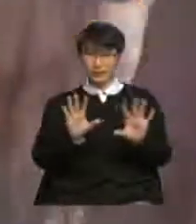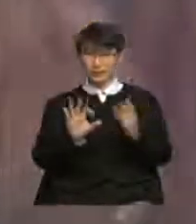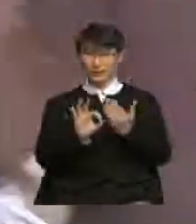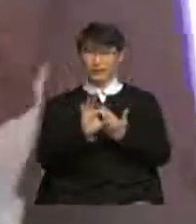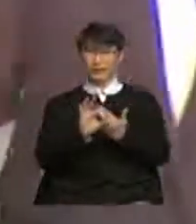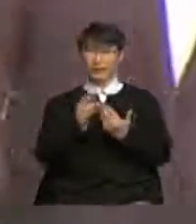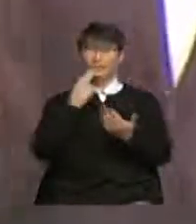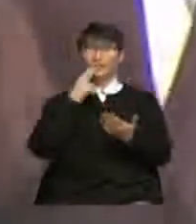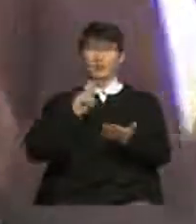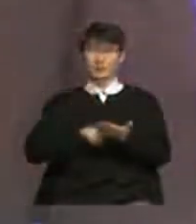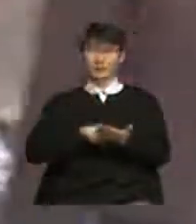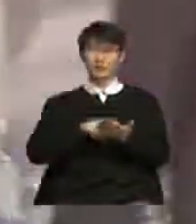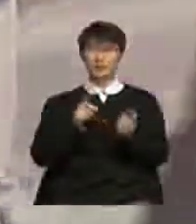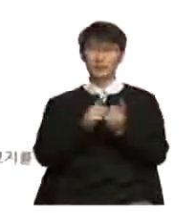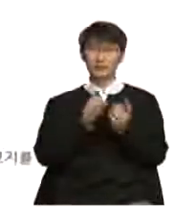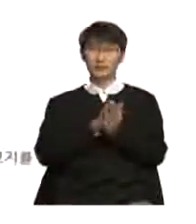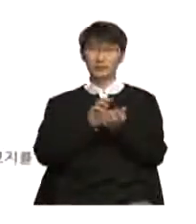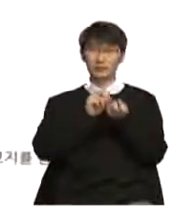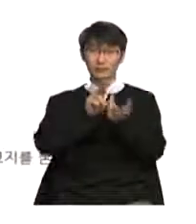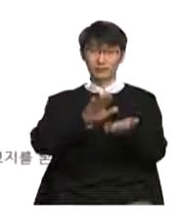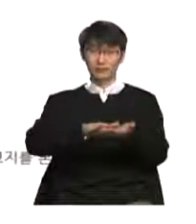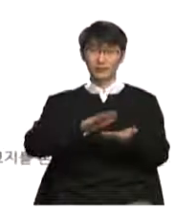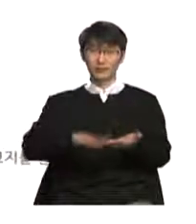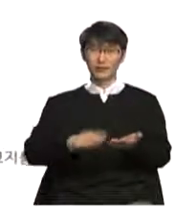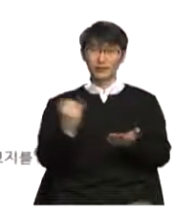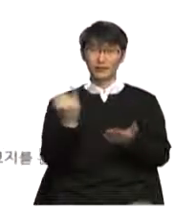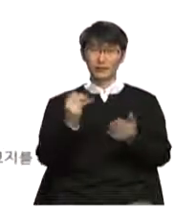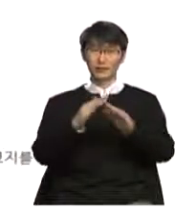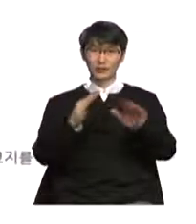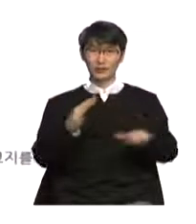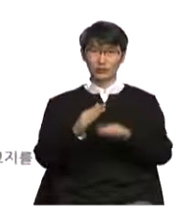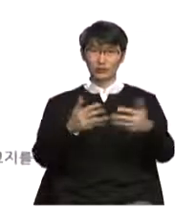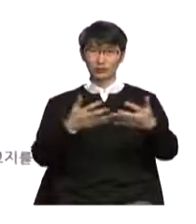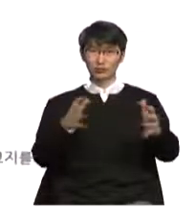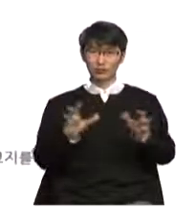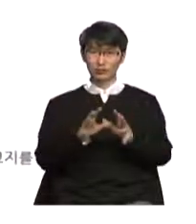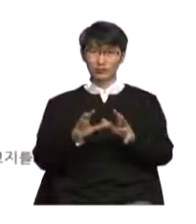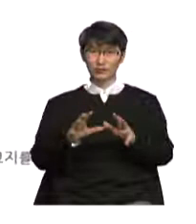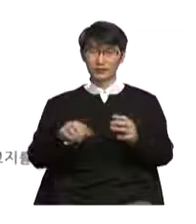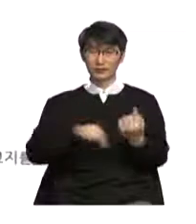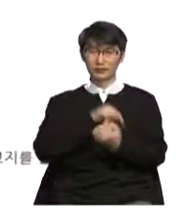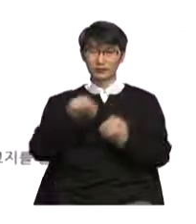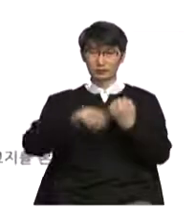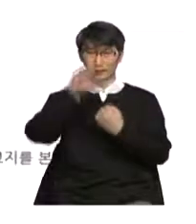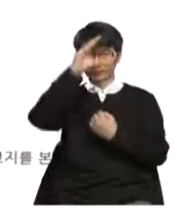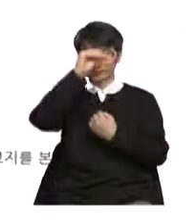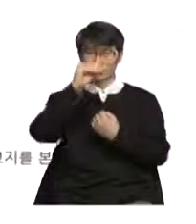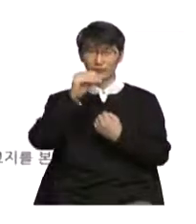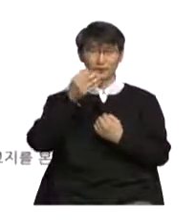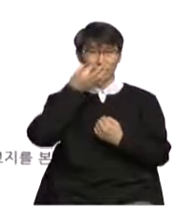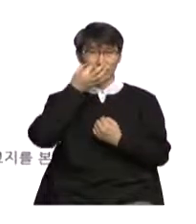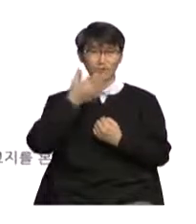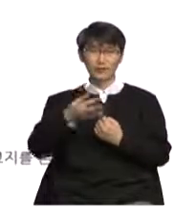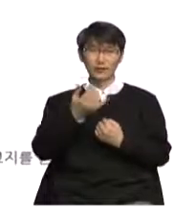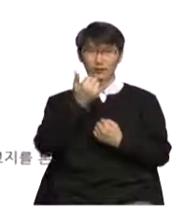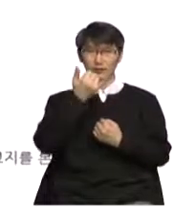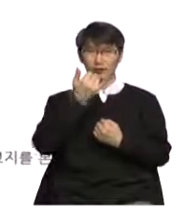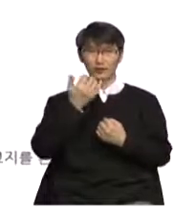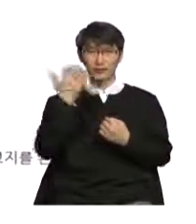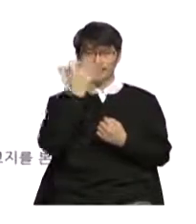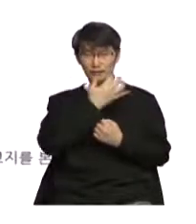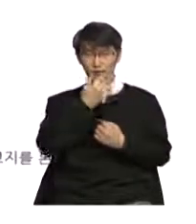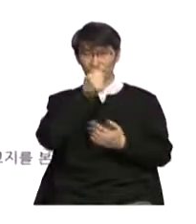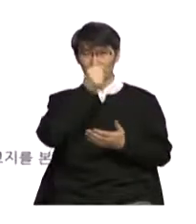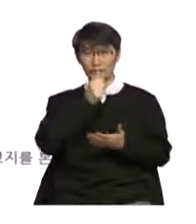한해 우편 고지서가 송부됩니다. 여성가족부는 해당 서비스의 시범 운영 결과를 반영해 성범죄자의 신상